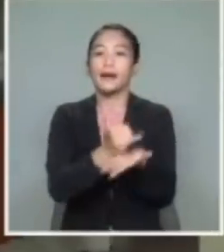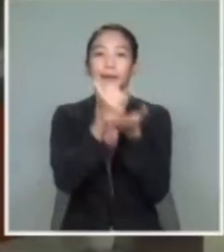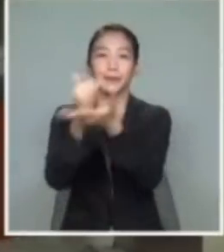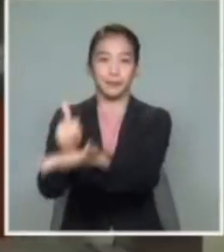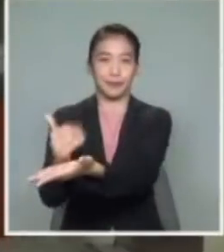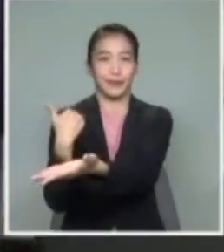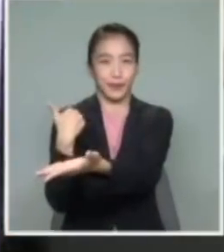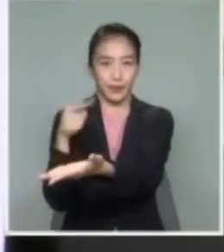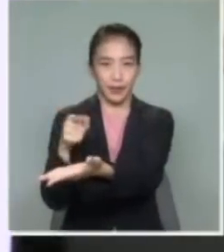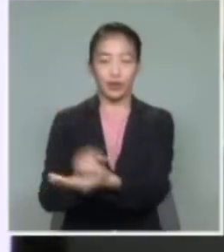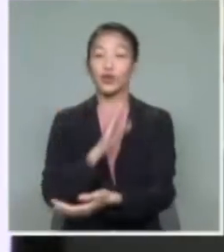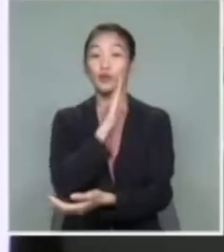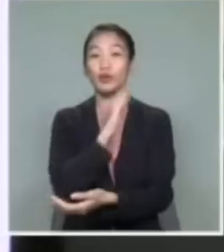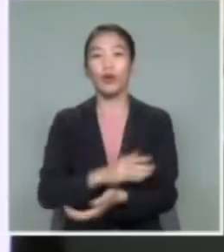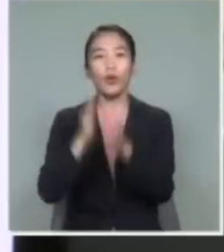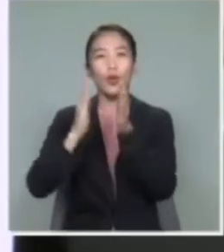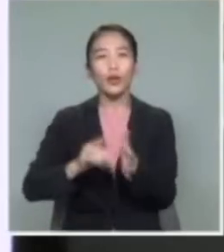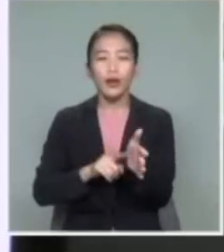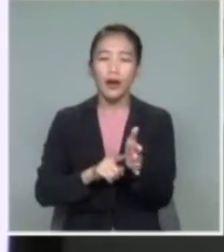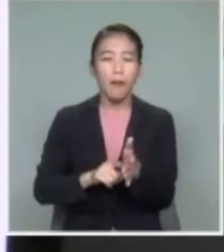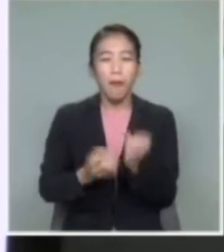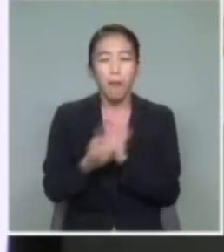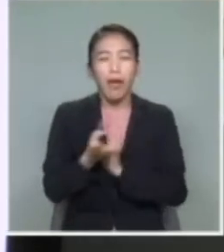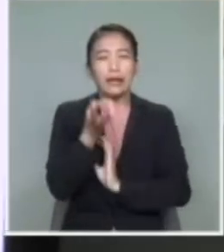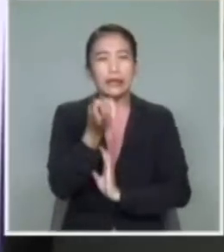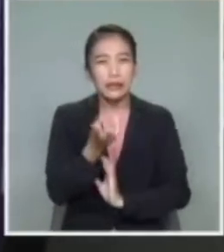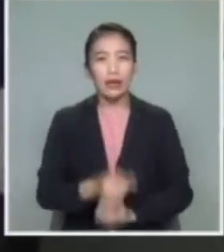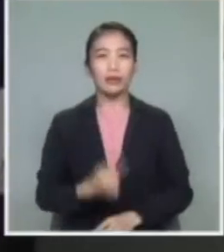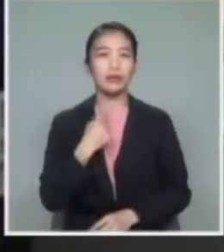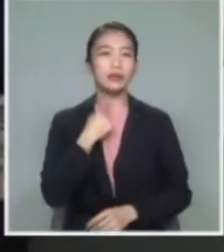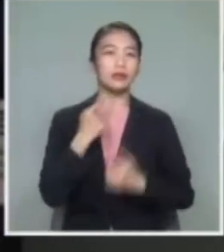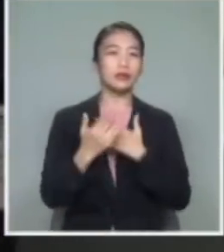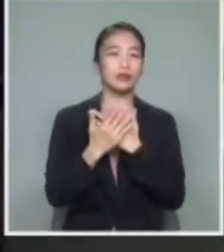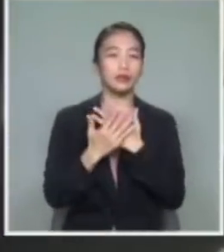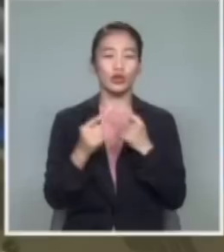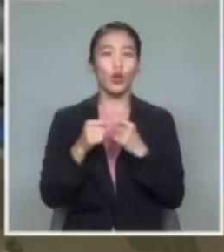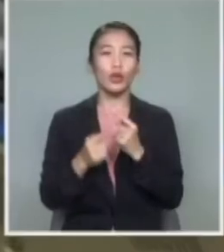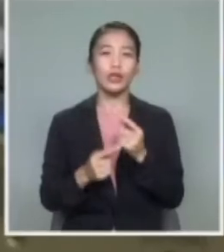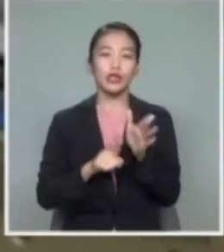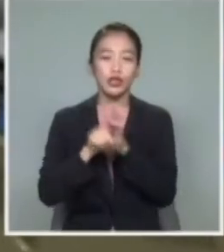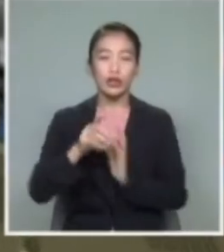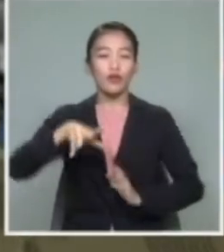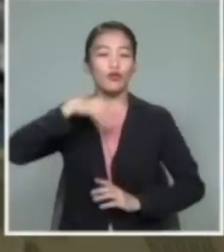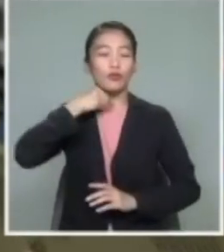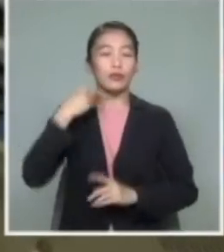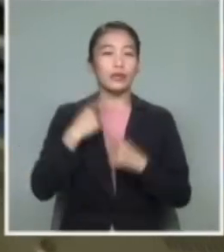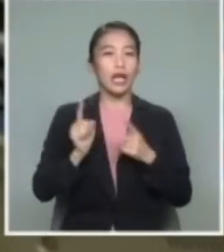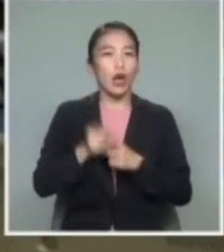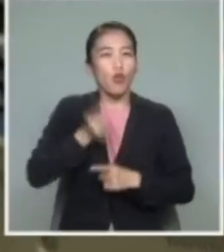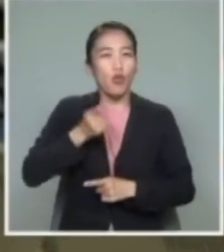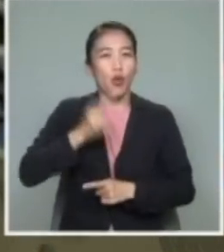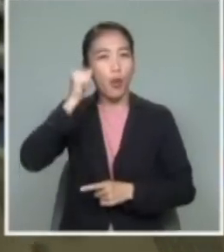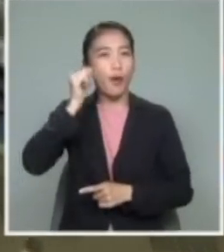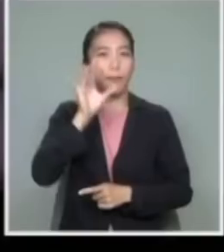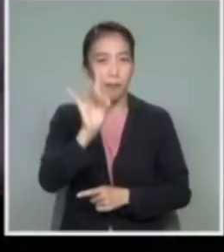การน้อยเชื้อในลำคอที่ยังมีชีวิตอยู่จะอยู่ได้นานสุด8วันดังนั้นยังมีเวลาปลอดภัยเพิ่มอีก6วันถือว่าม